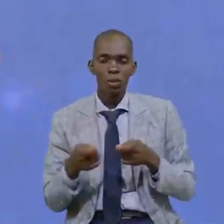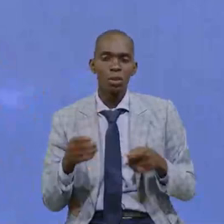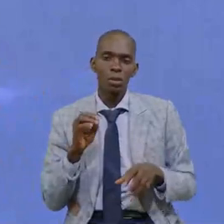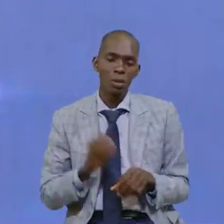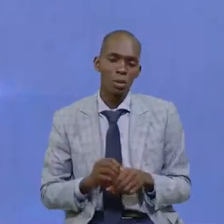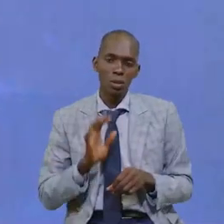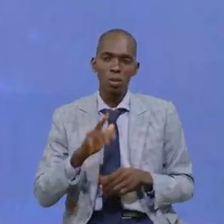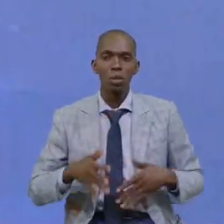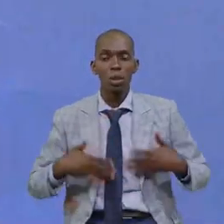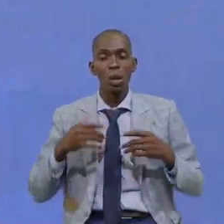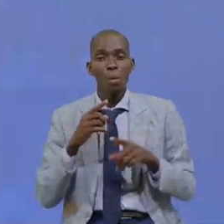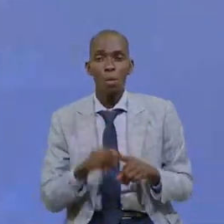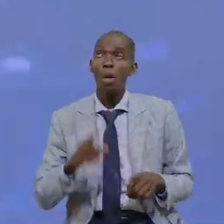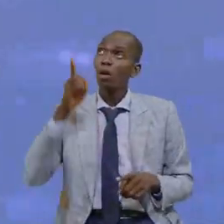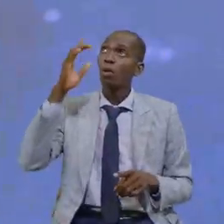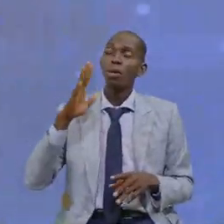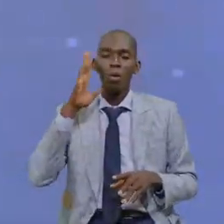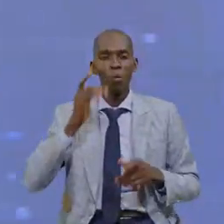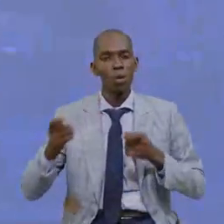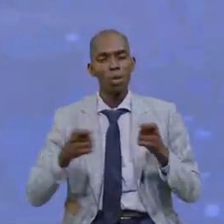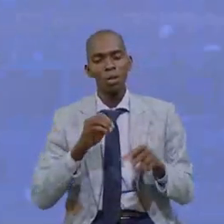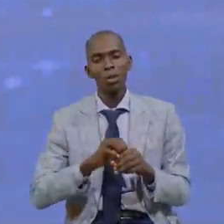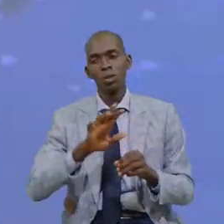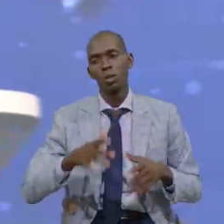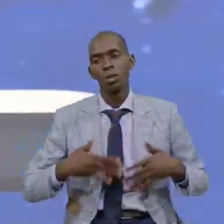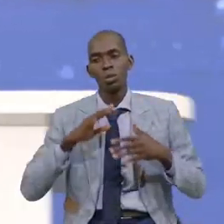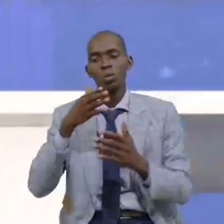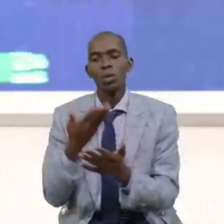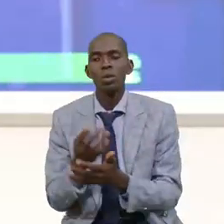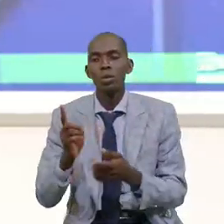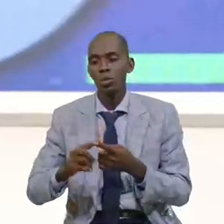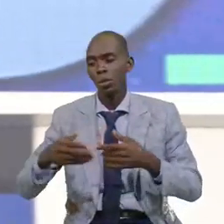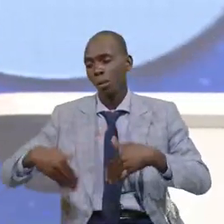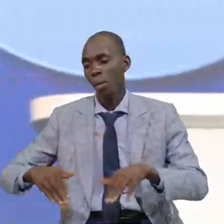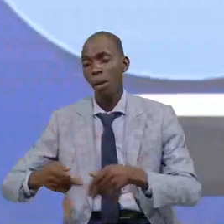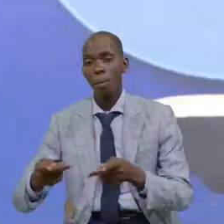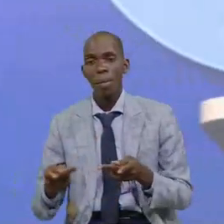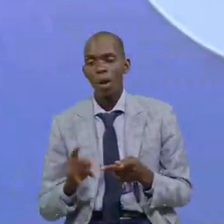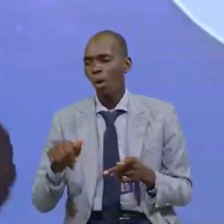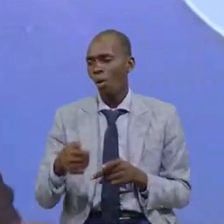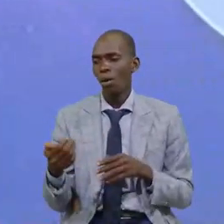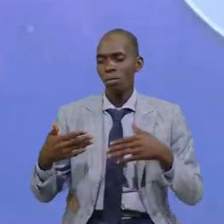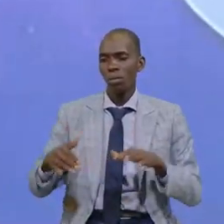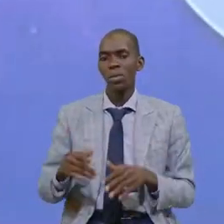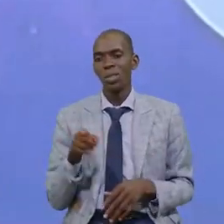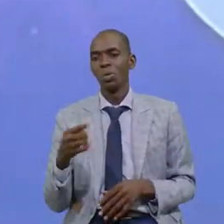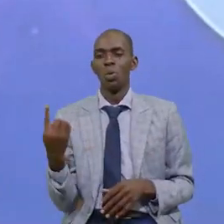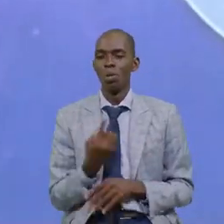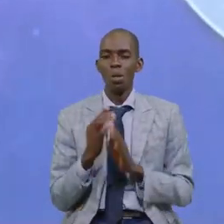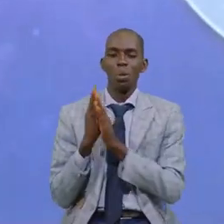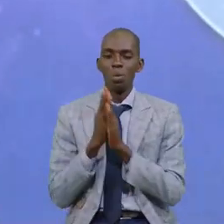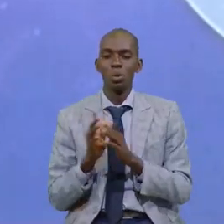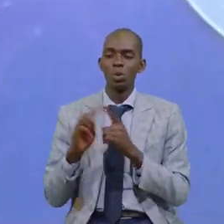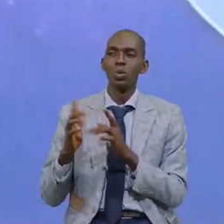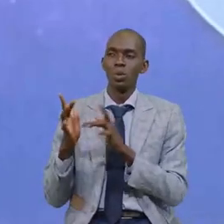Dieu va régner dans ta vie. Tu vas au marché, Et tous ceux qui sont marchés,